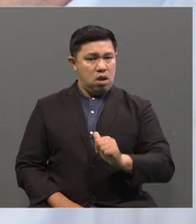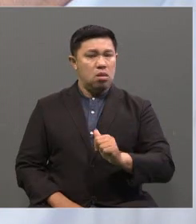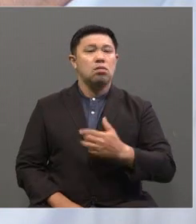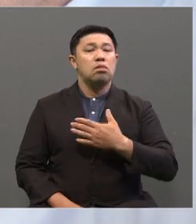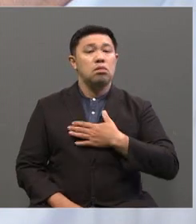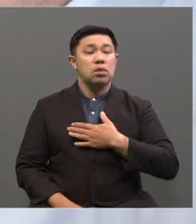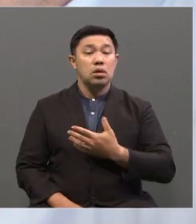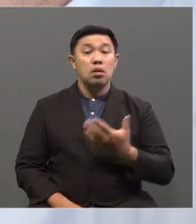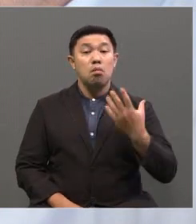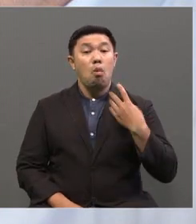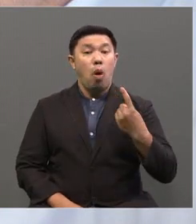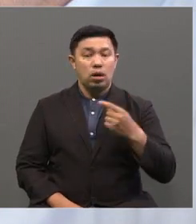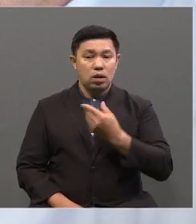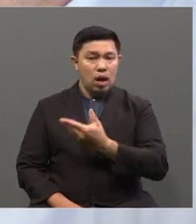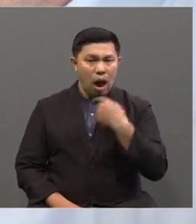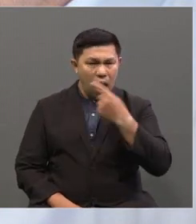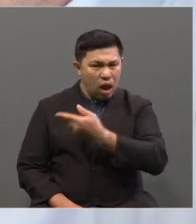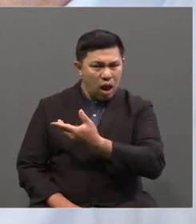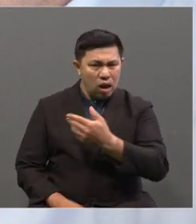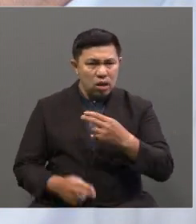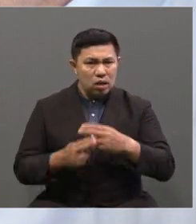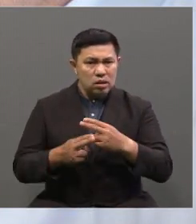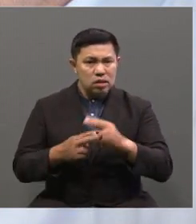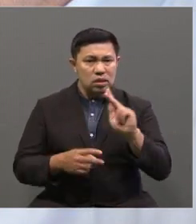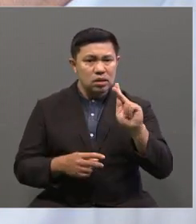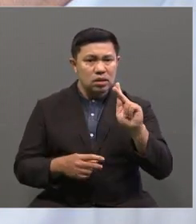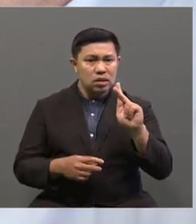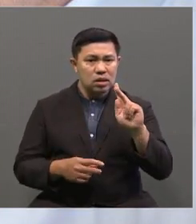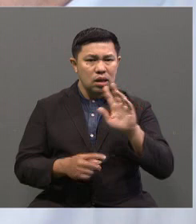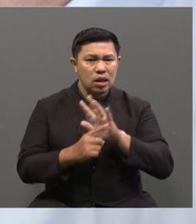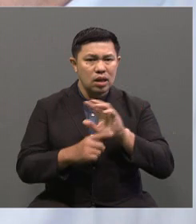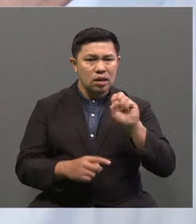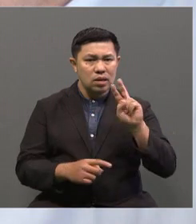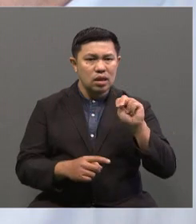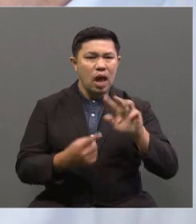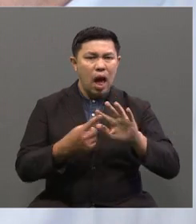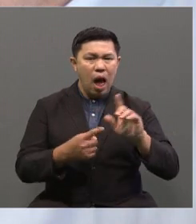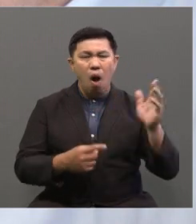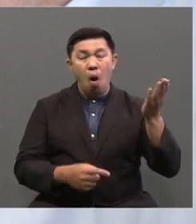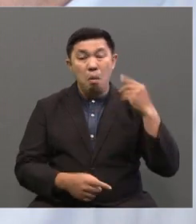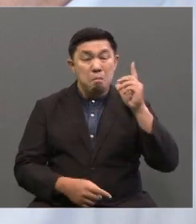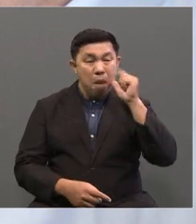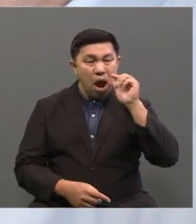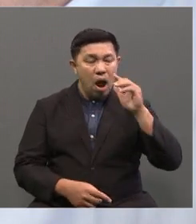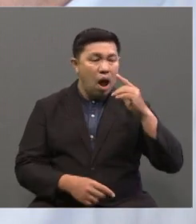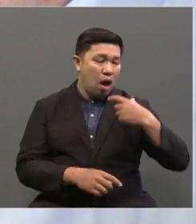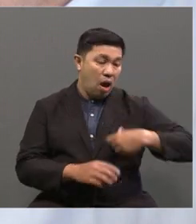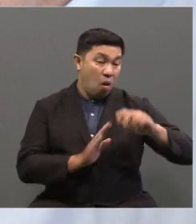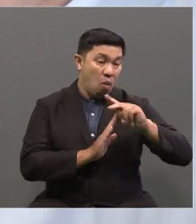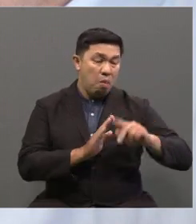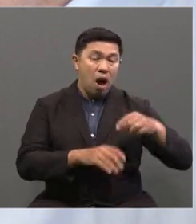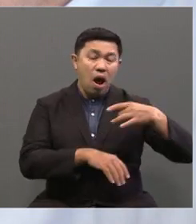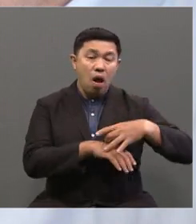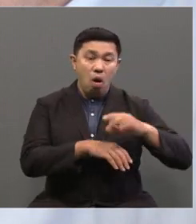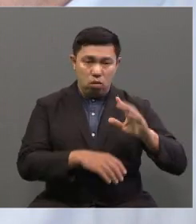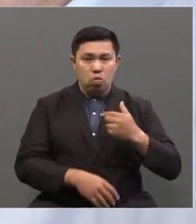คือมันมีอย่างนี้คุณผู้ชมเมื่อวานนี้ท่านนี้คุณหน้าไหมทนายกฤษณะศรีบุญพิมพ์สวยที่เคยเป็นทนายความให้คุณแม่ของคุณแตงโมนะเมื่อวานนี้ออกมาให้สัมภ